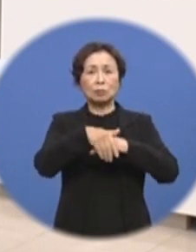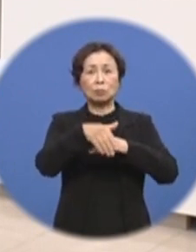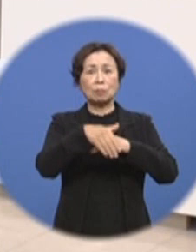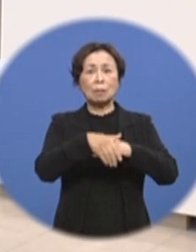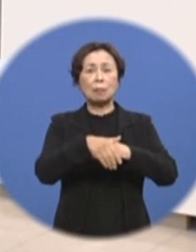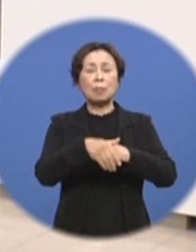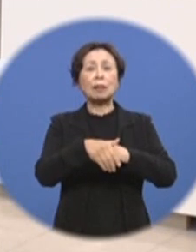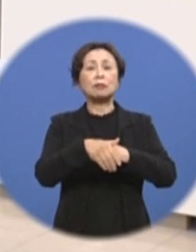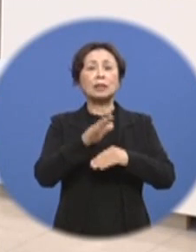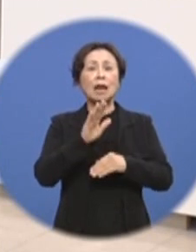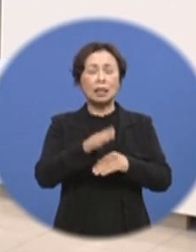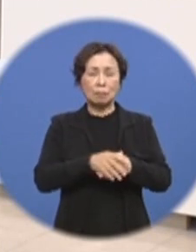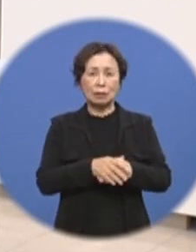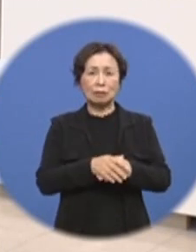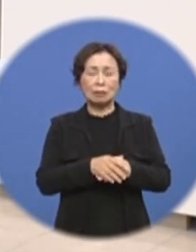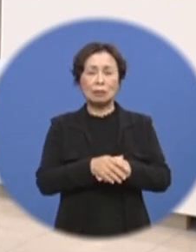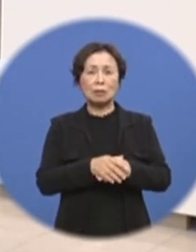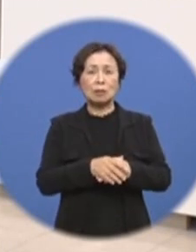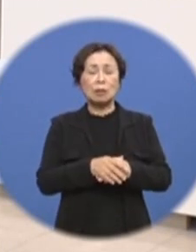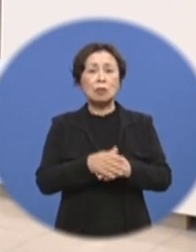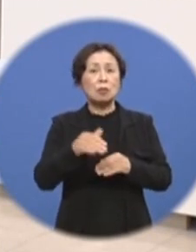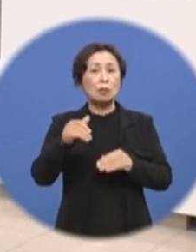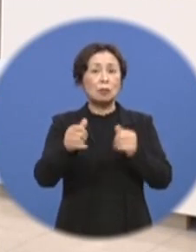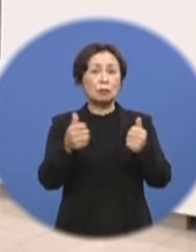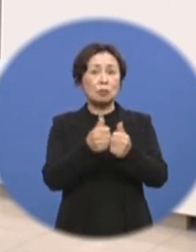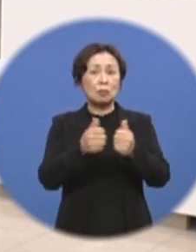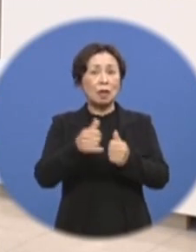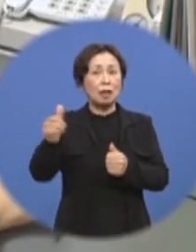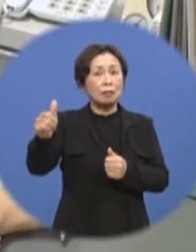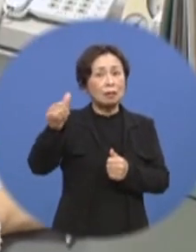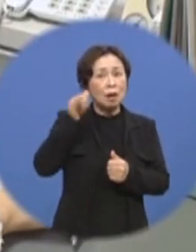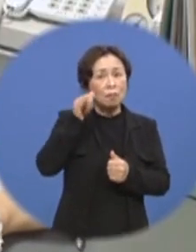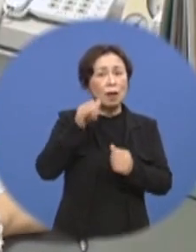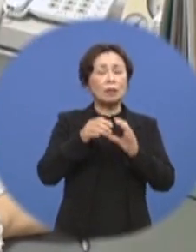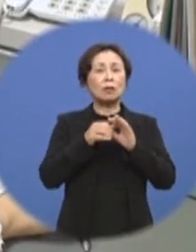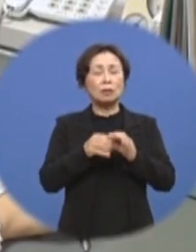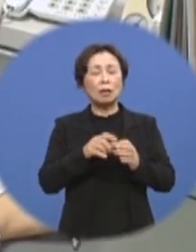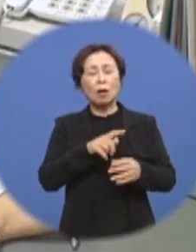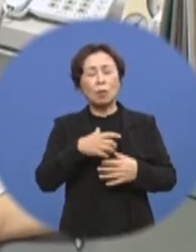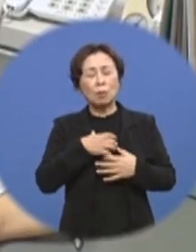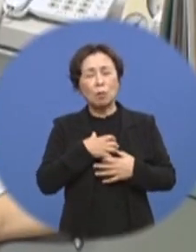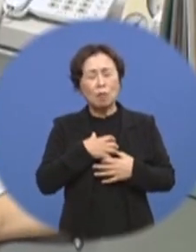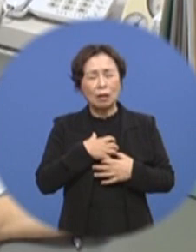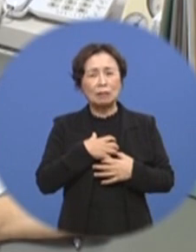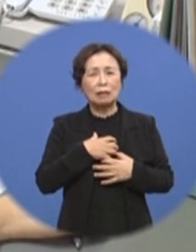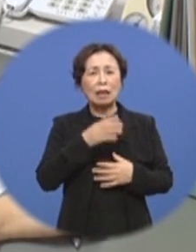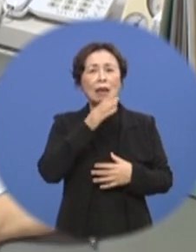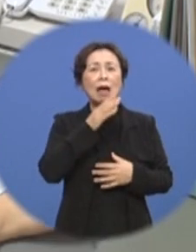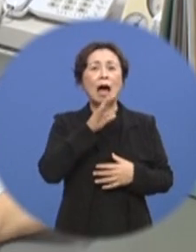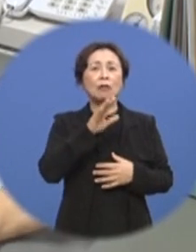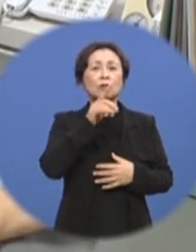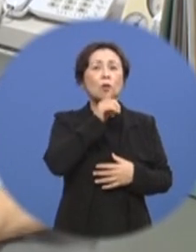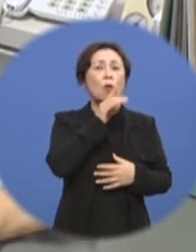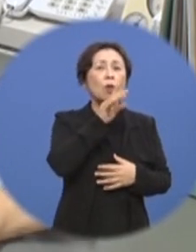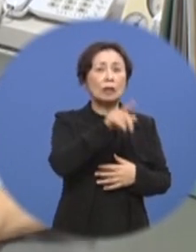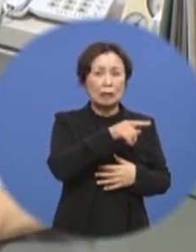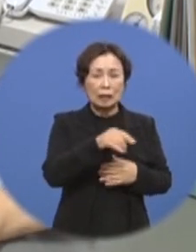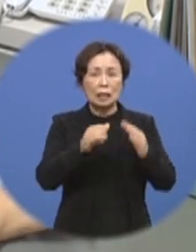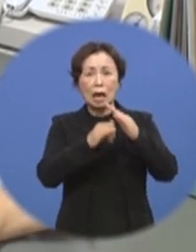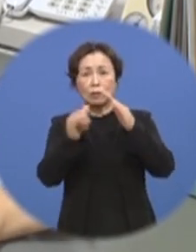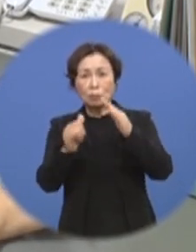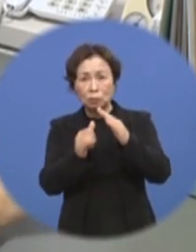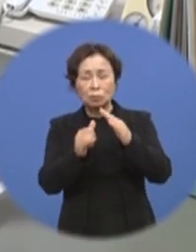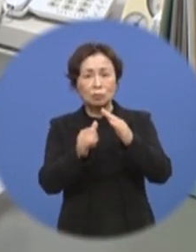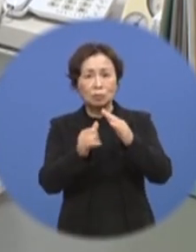引きこもり専用相談電話一歩ラインにて主に不安や悩みを抱えるご本人やご家族からの相談に